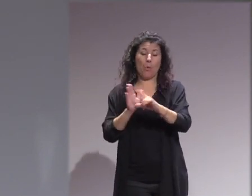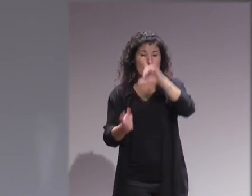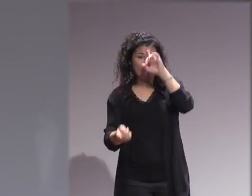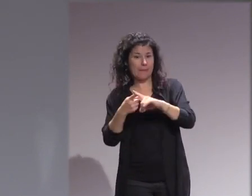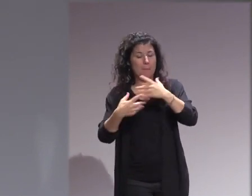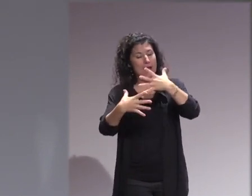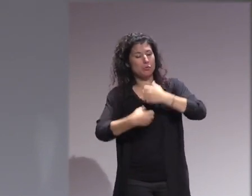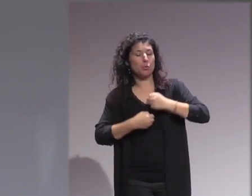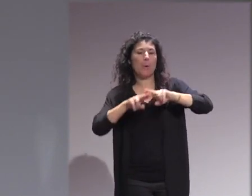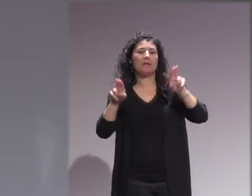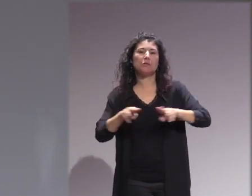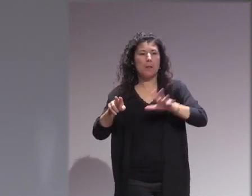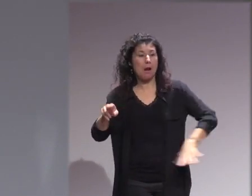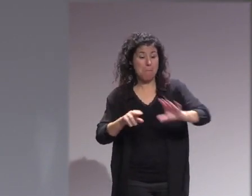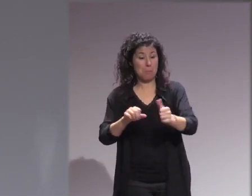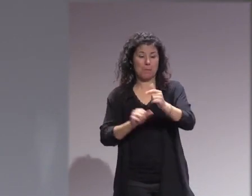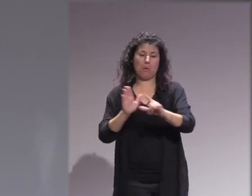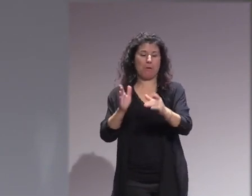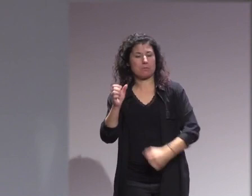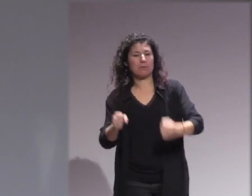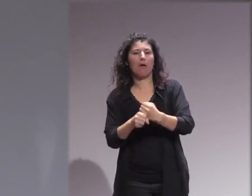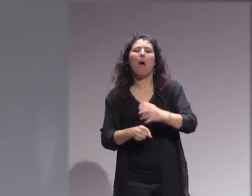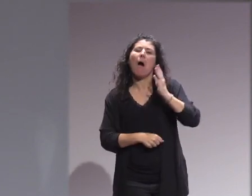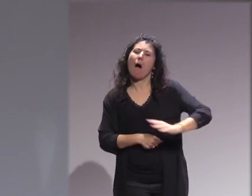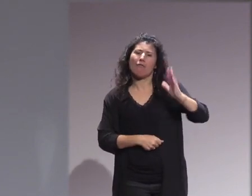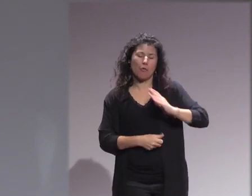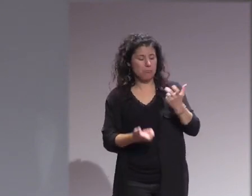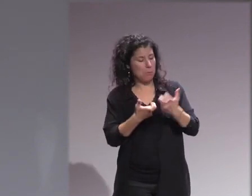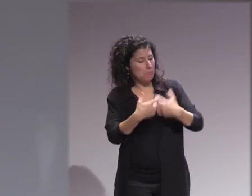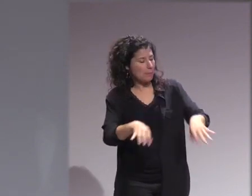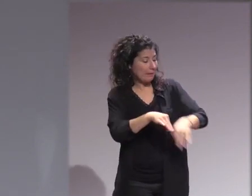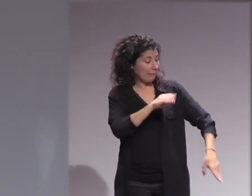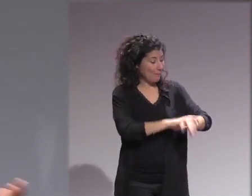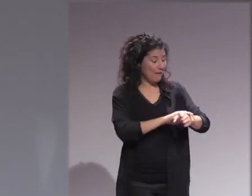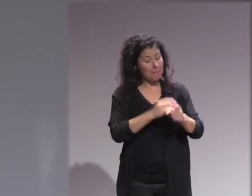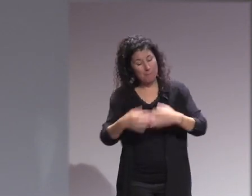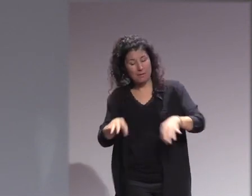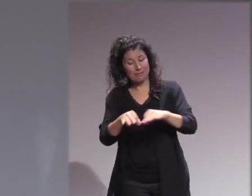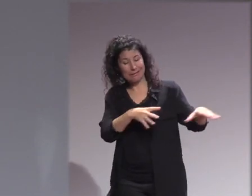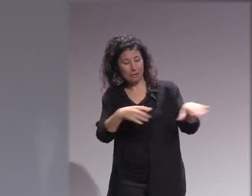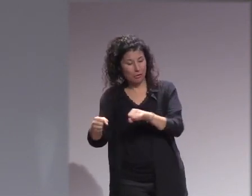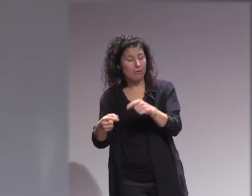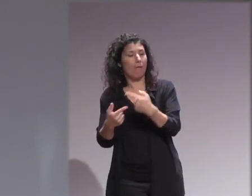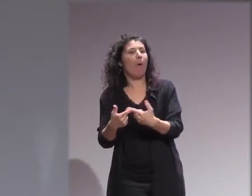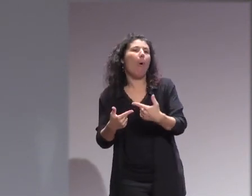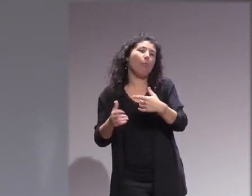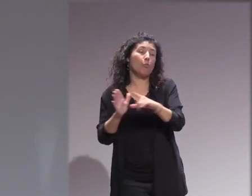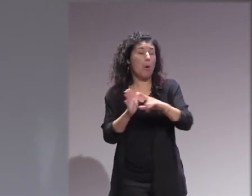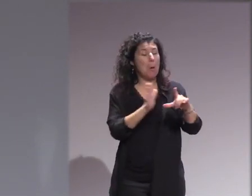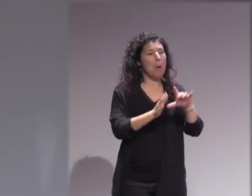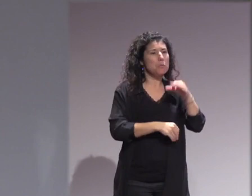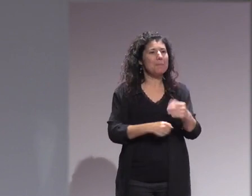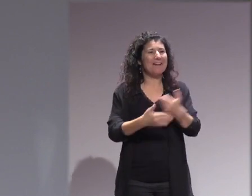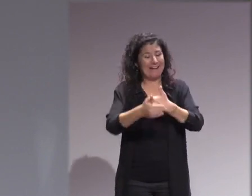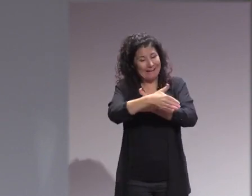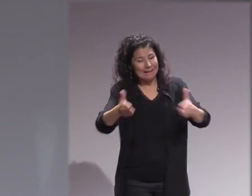internationale. C'est-à-dire que jusque-là, il y avait des lois dans les pays de départ, dans les pays d'accueil, mais il n'y avait pas un espèce de cadre commun pour tout le monde.